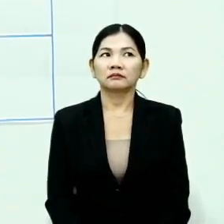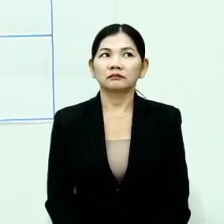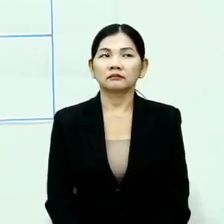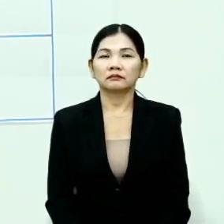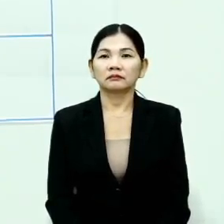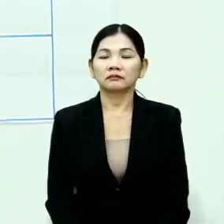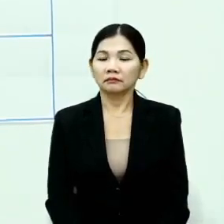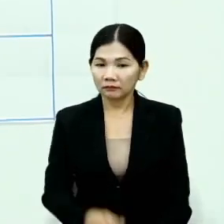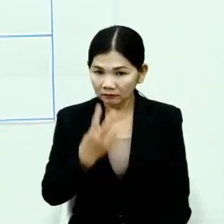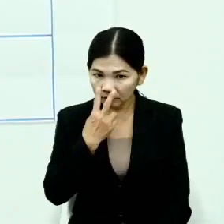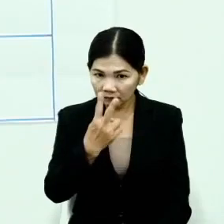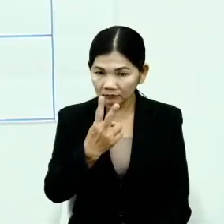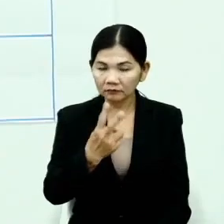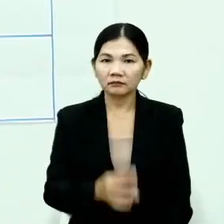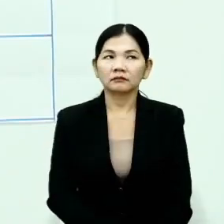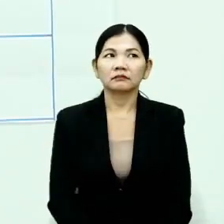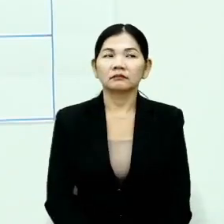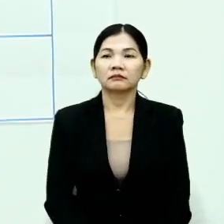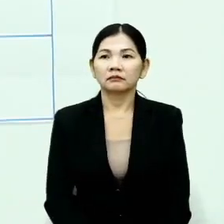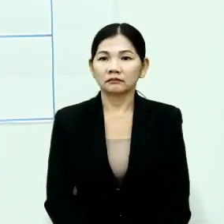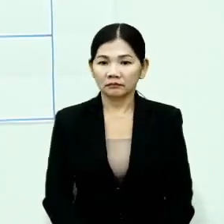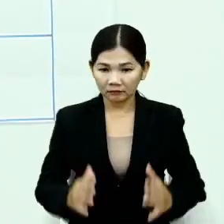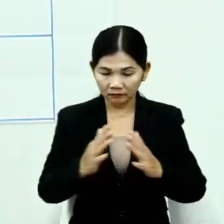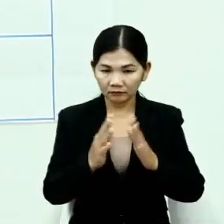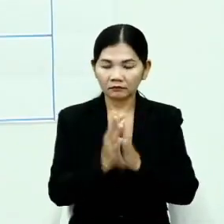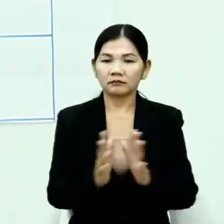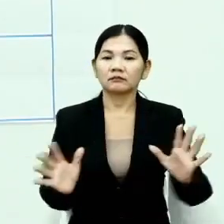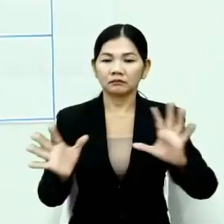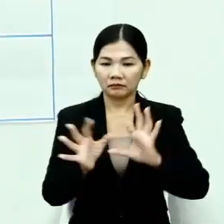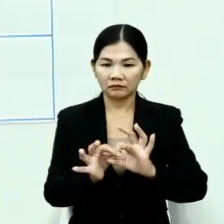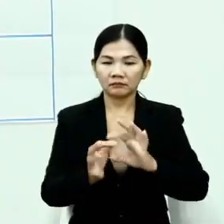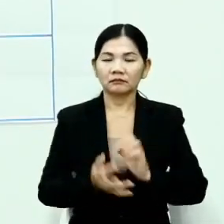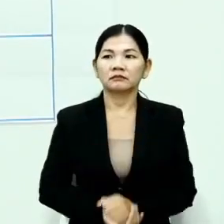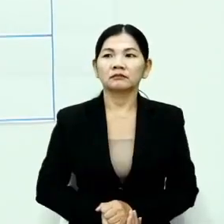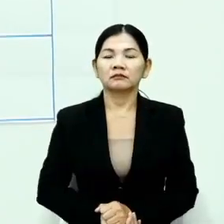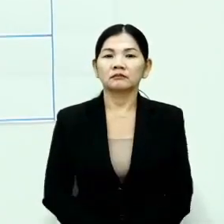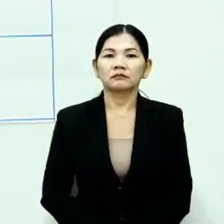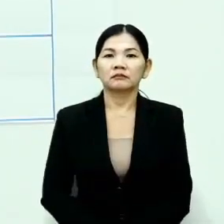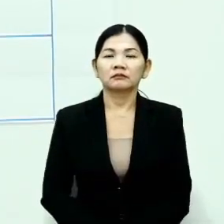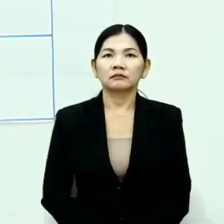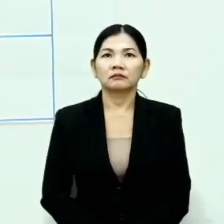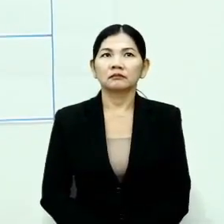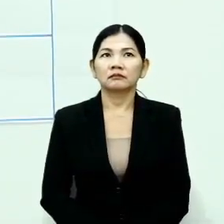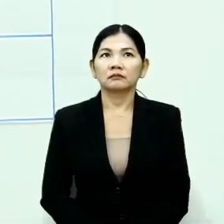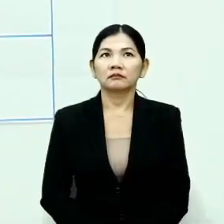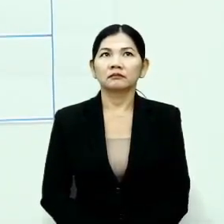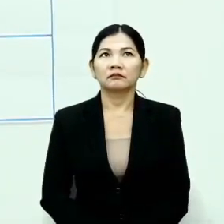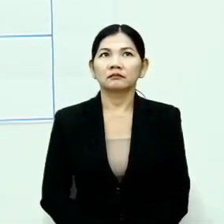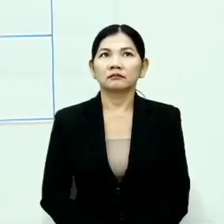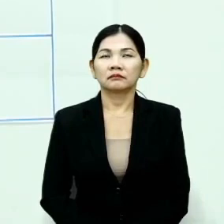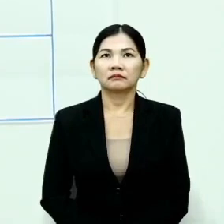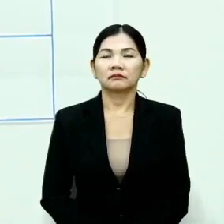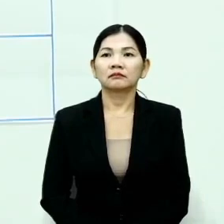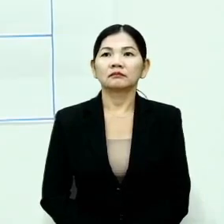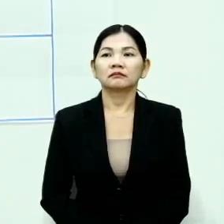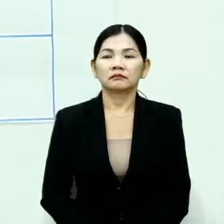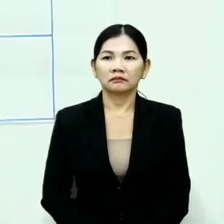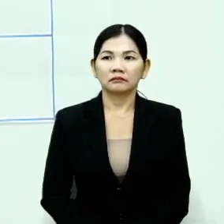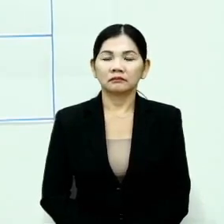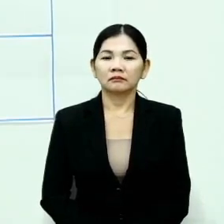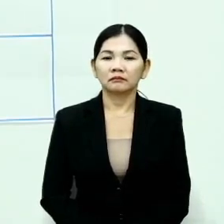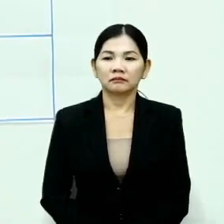ត់ដកឃ្លាដូចអ្នកគ្រូសិនទៅចាំទៅដល់ផ្ទះចាំកូនគូសចាគូសកឡៅនេះក៏បានដែរណាយើងកត់តែព្យាងសិនមក